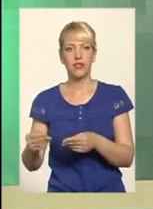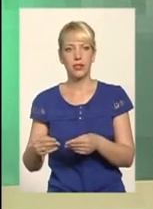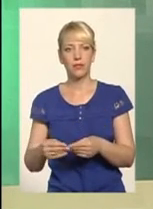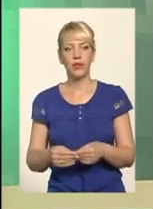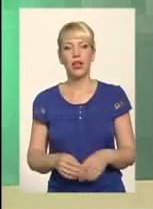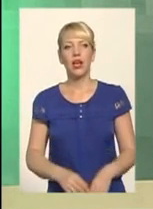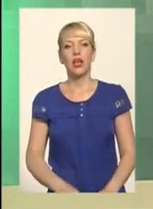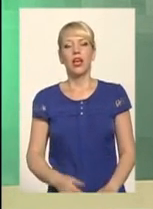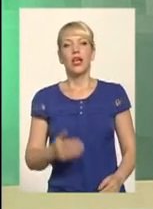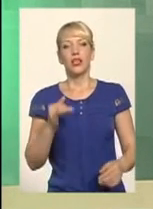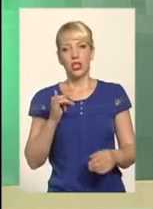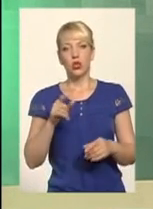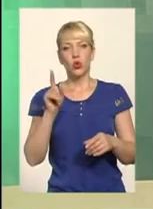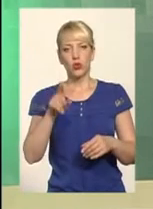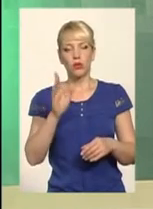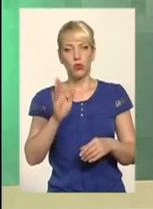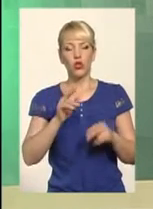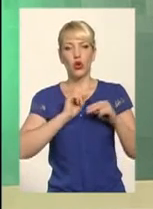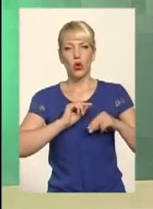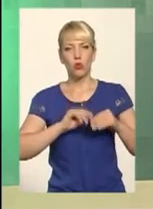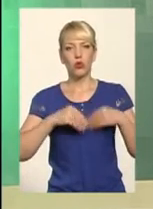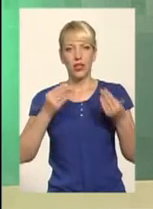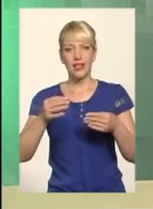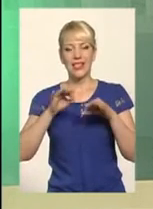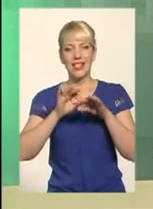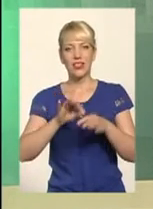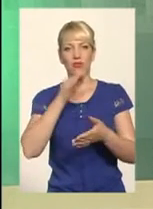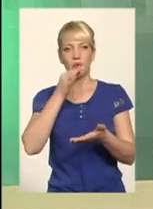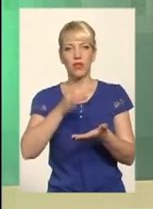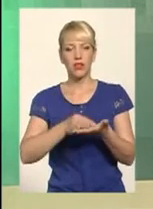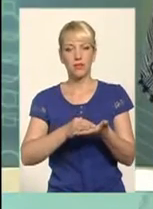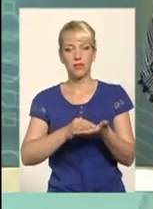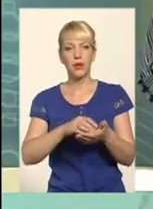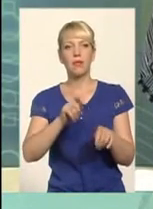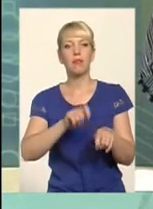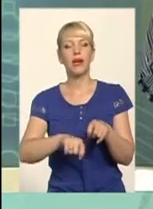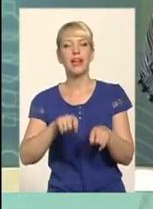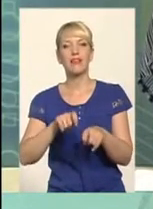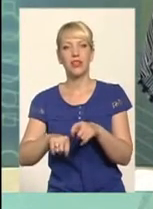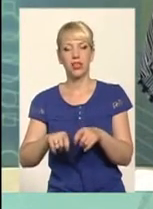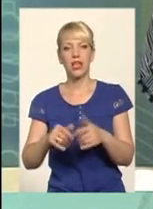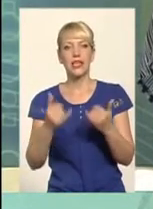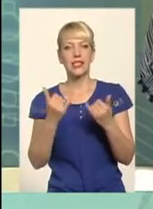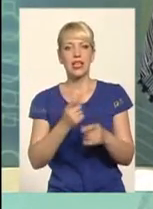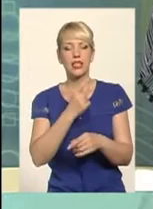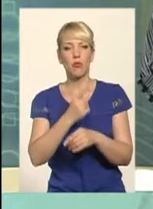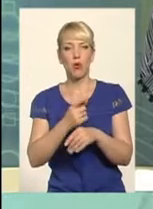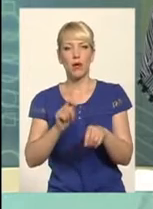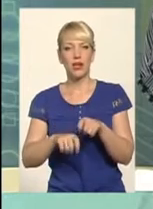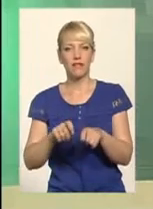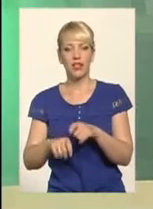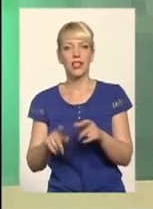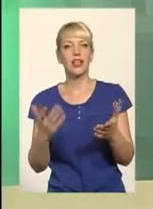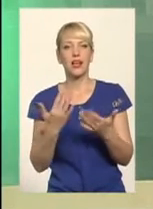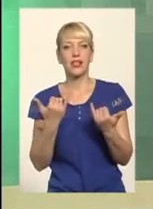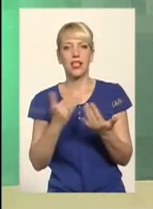роботодавцю, і роботодавець буде нести відповідальність. Перевірки, заборона перевірок. Нині яка ситуація? На даний момент по